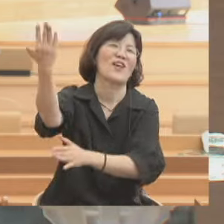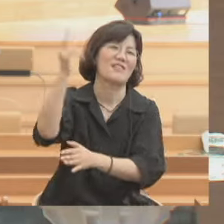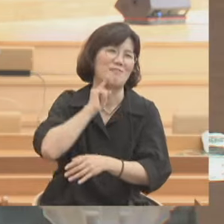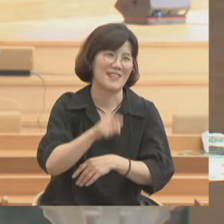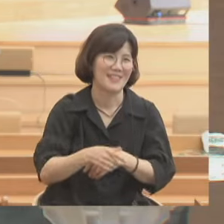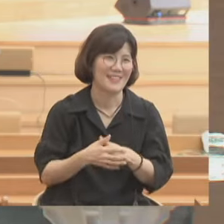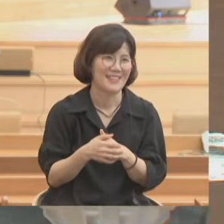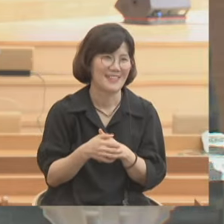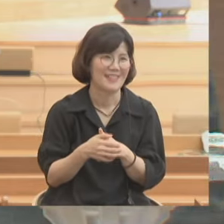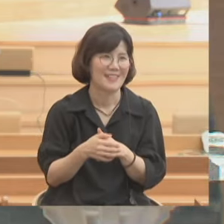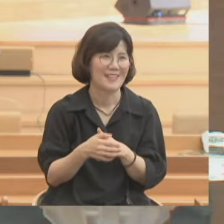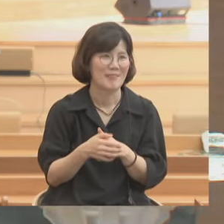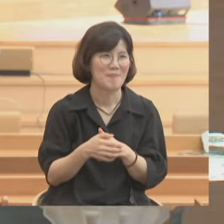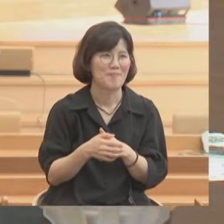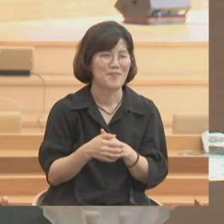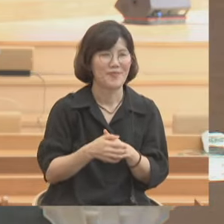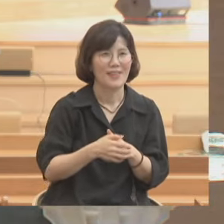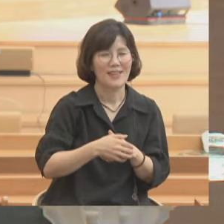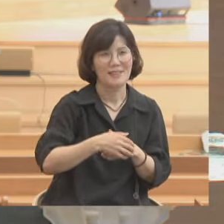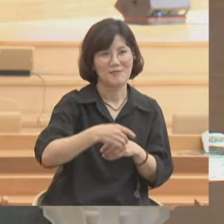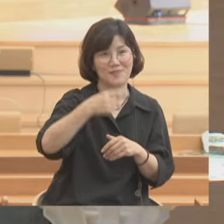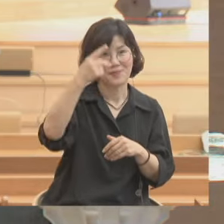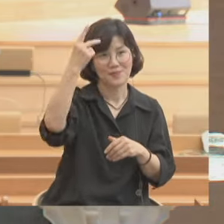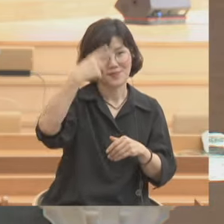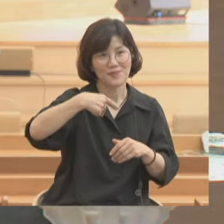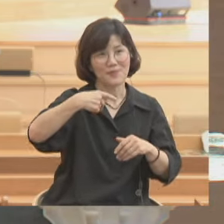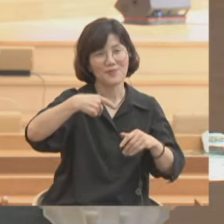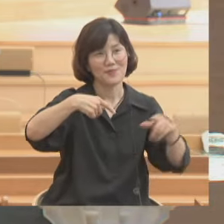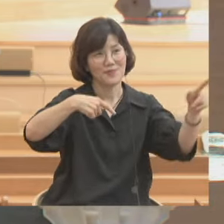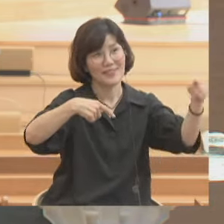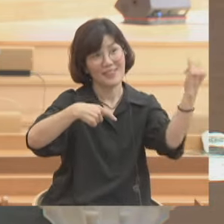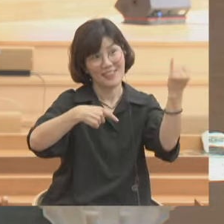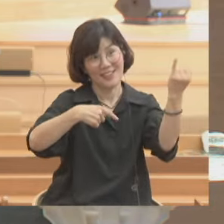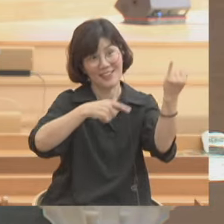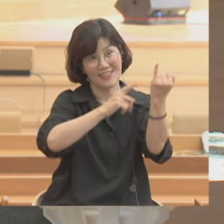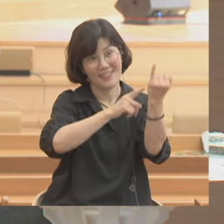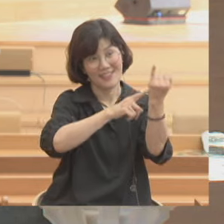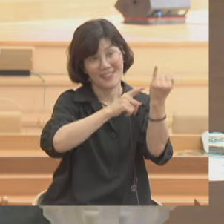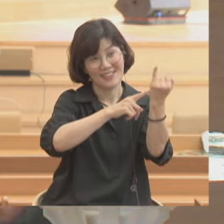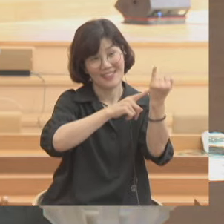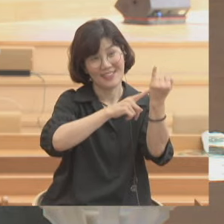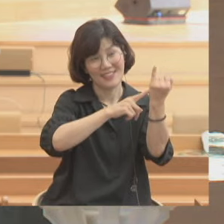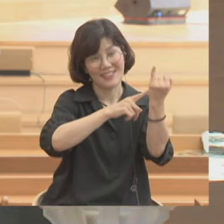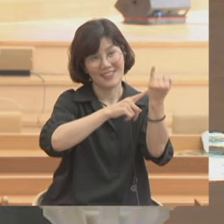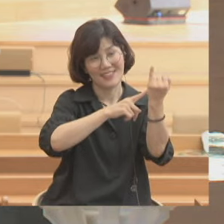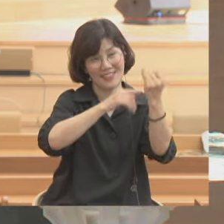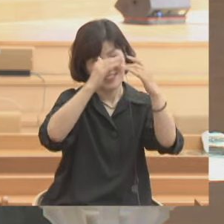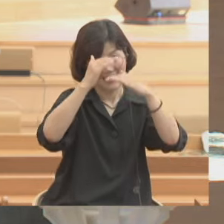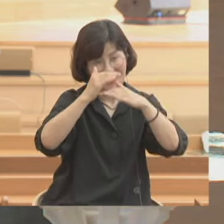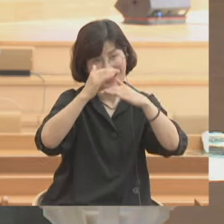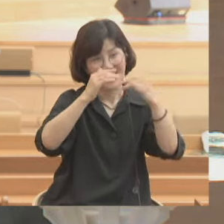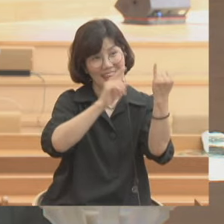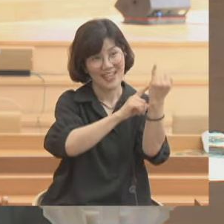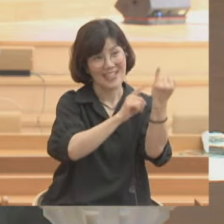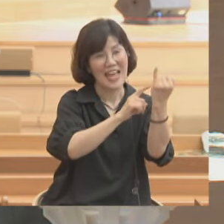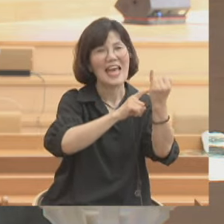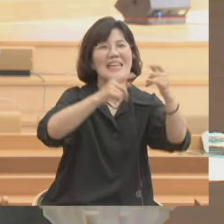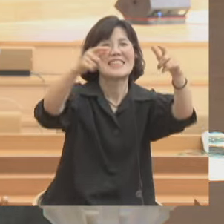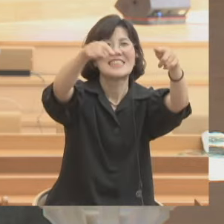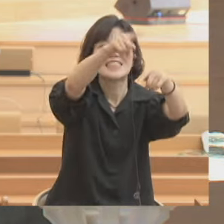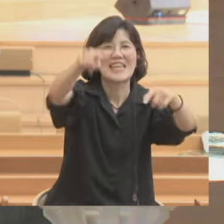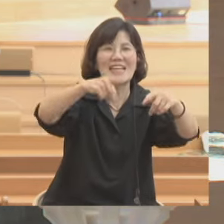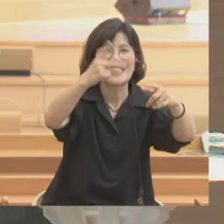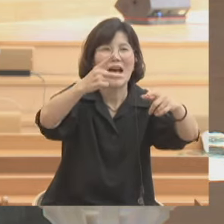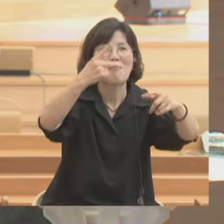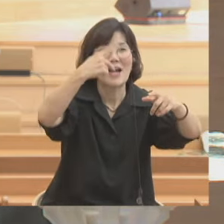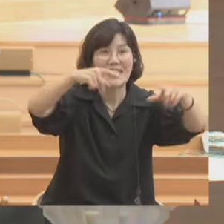있는데 사마리아 여인의 위상이 얼마나 뒤바뀌었는가 알 수 있는 대목입니다. 읽어볼까요? 사마리아인들이 이렇게 외치는